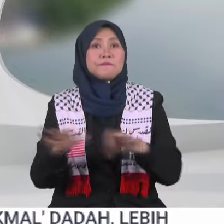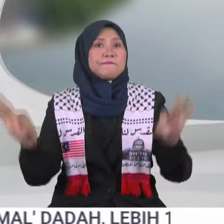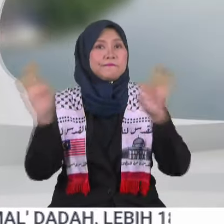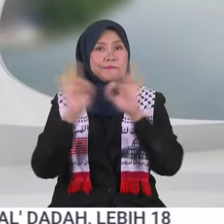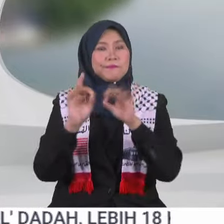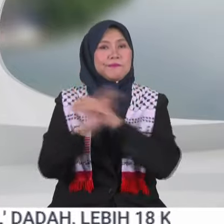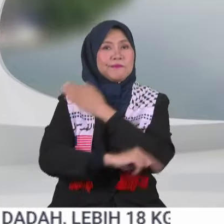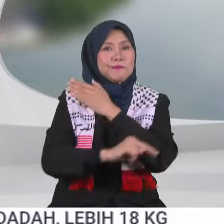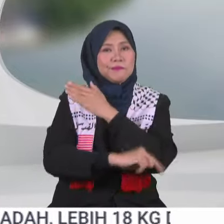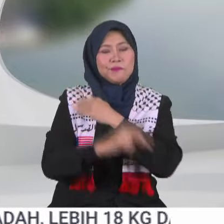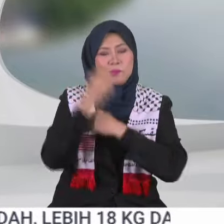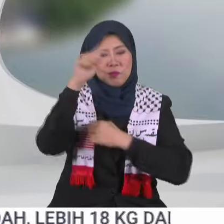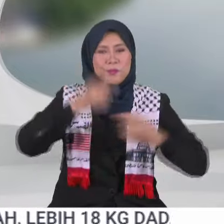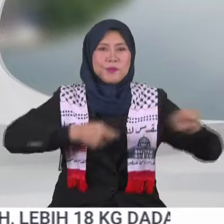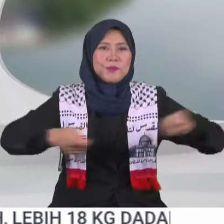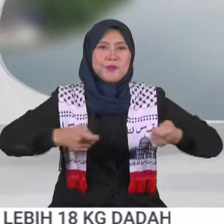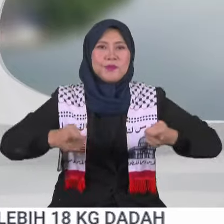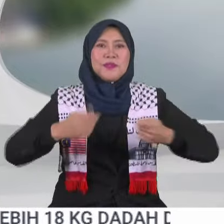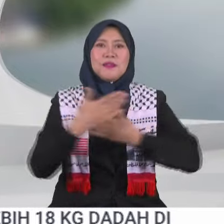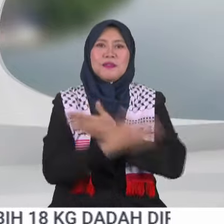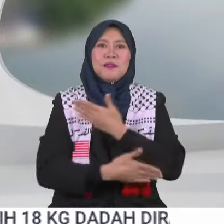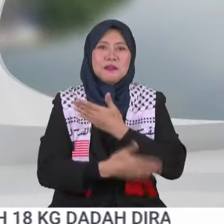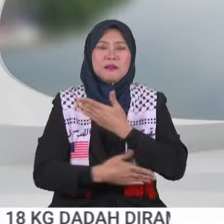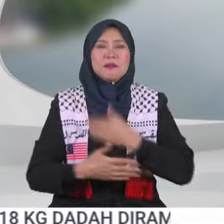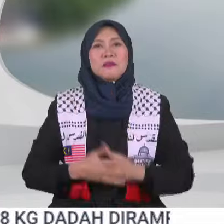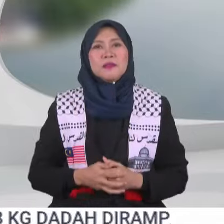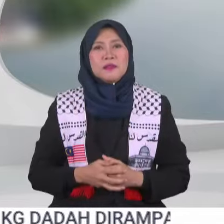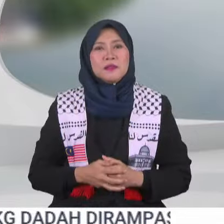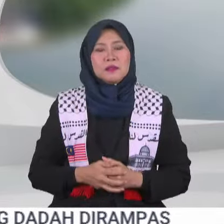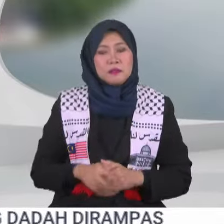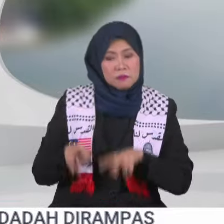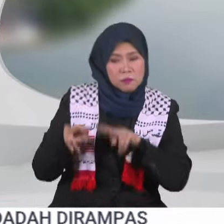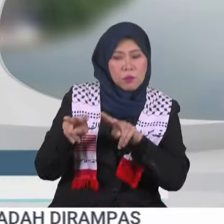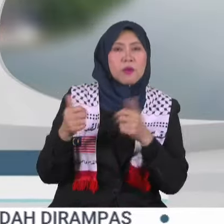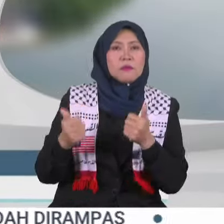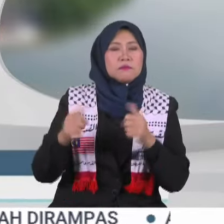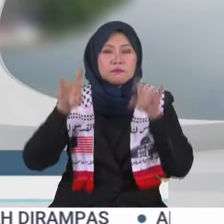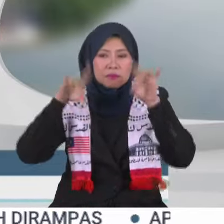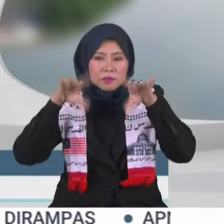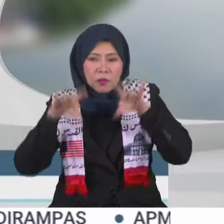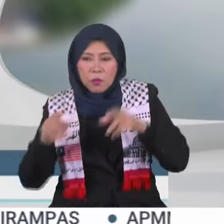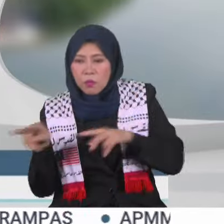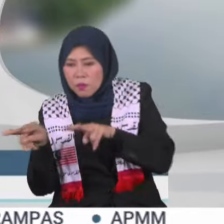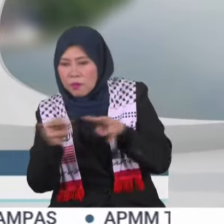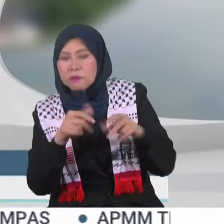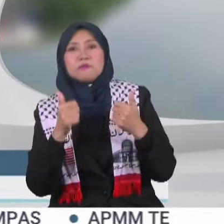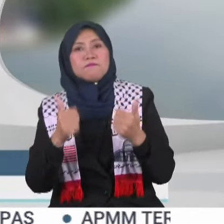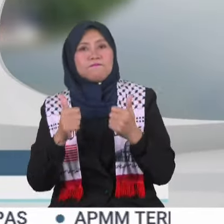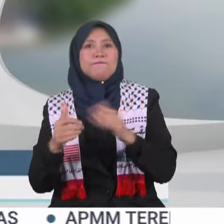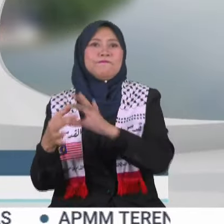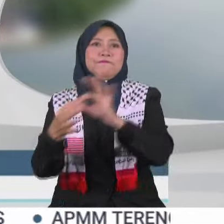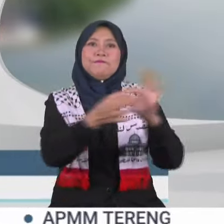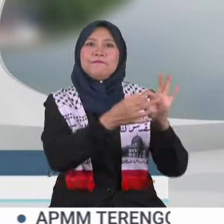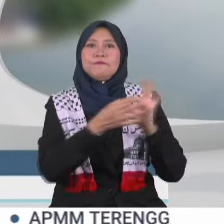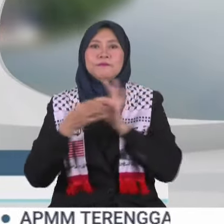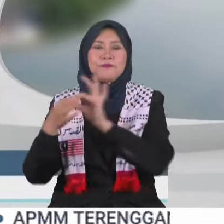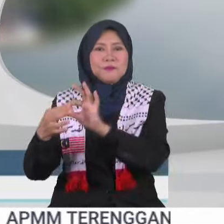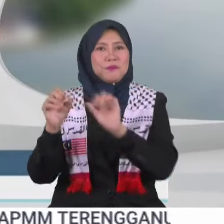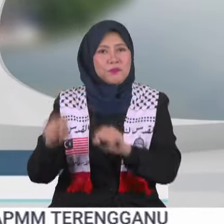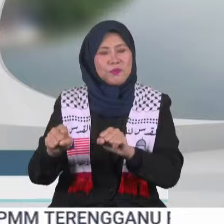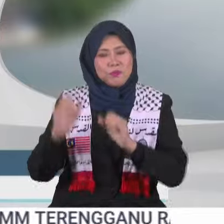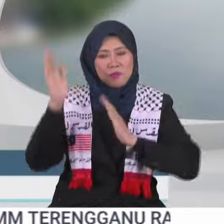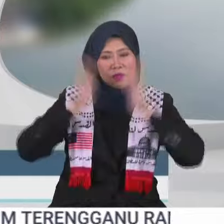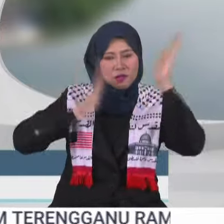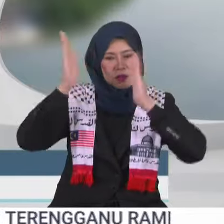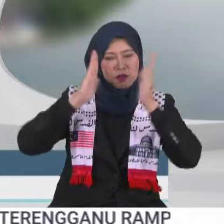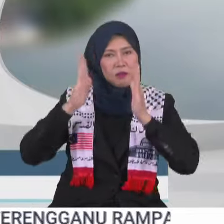ini dalam lanskap pentadbiran negara. Ia juga dilihat sebagai testimoni semangat kerjasama yang mampu menggerakkan